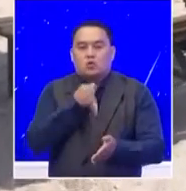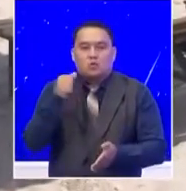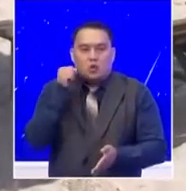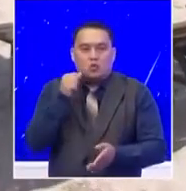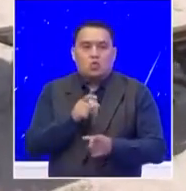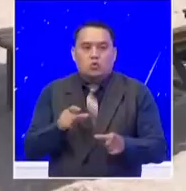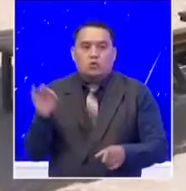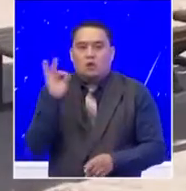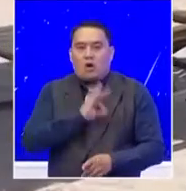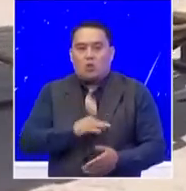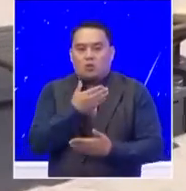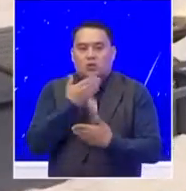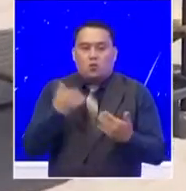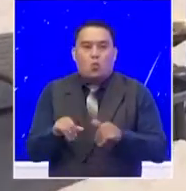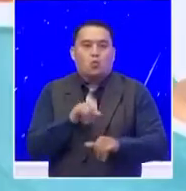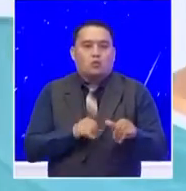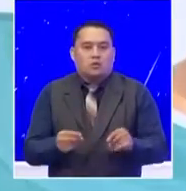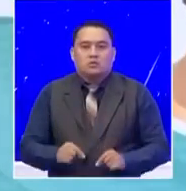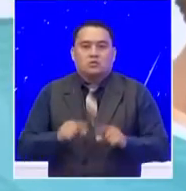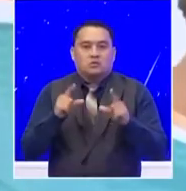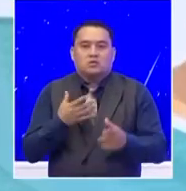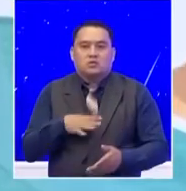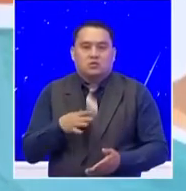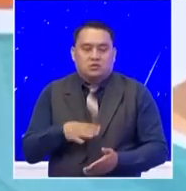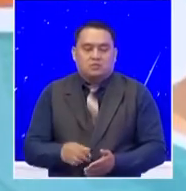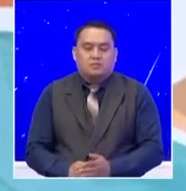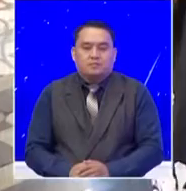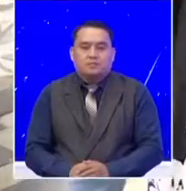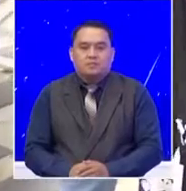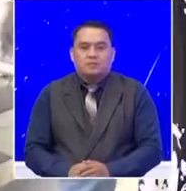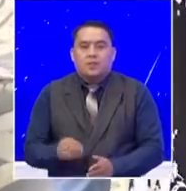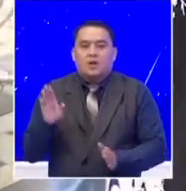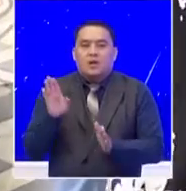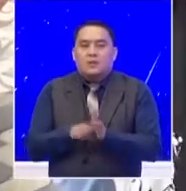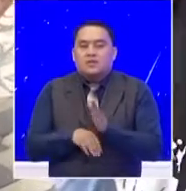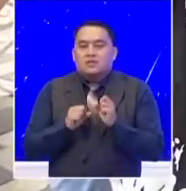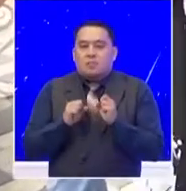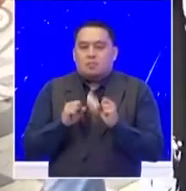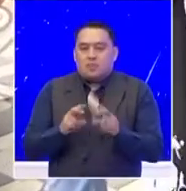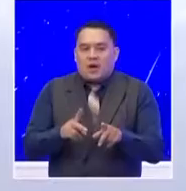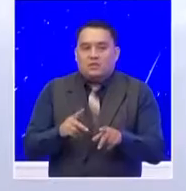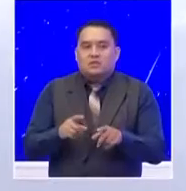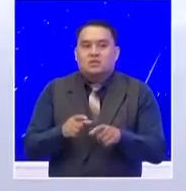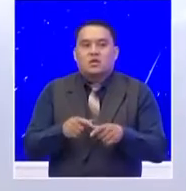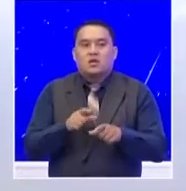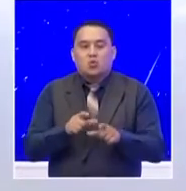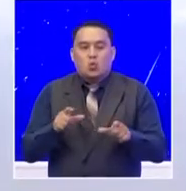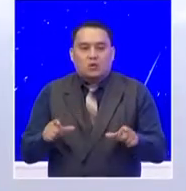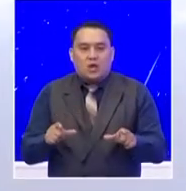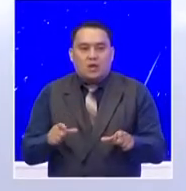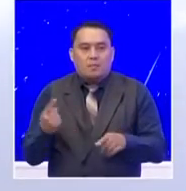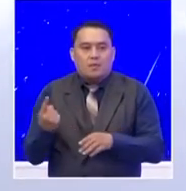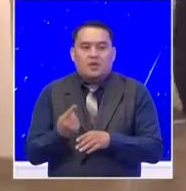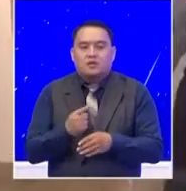людей доход упал, да, куда, какие цены. Безопасность клиентов превыше всего, говорит владелица базы отдыха Акжайык Самал Темирбаева.